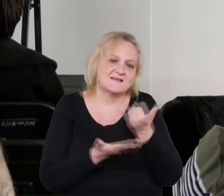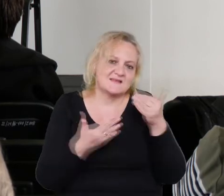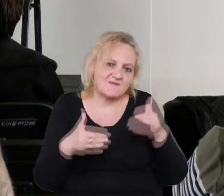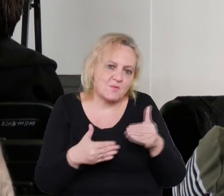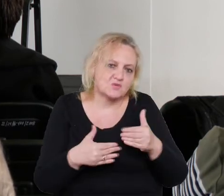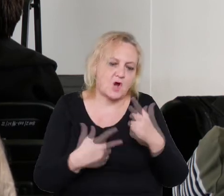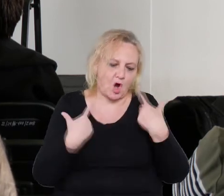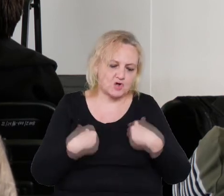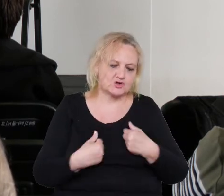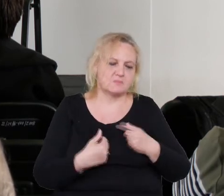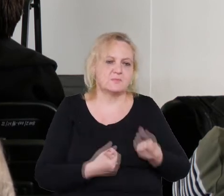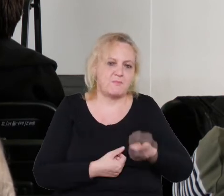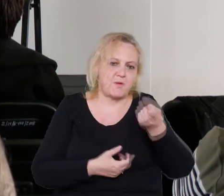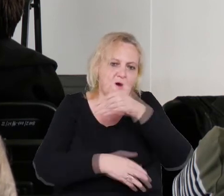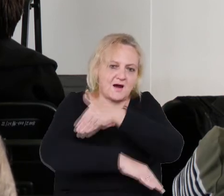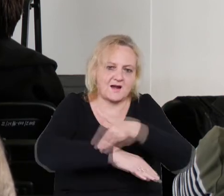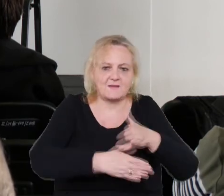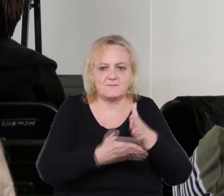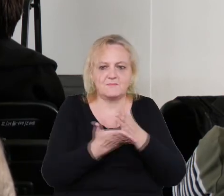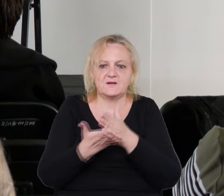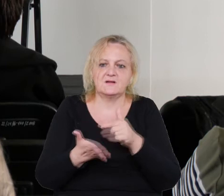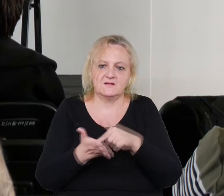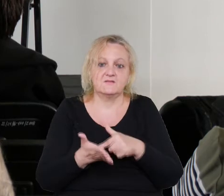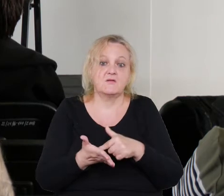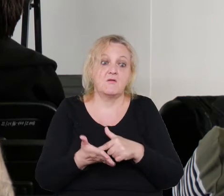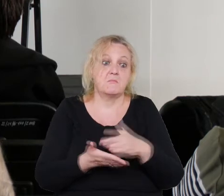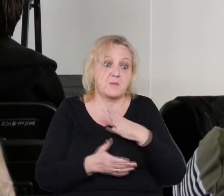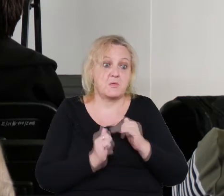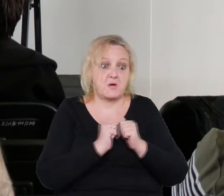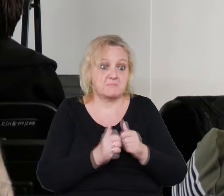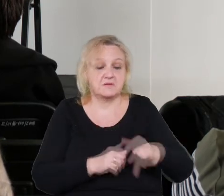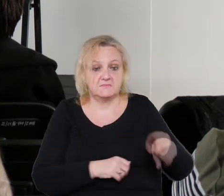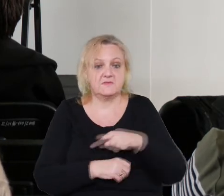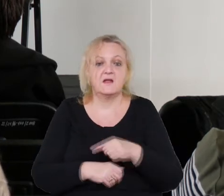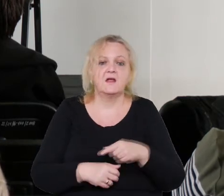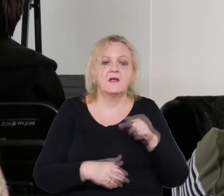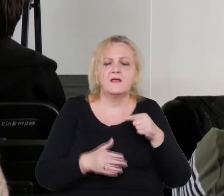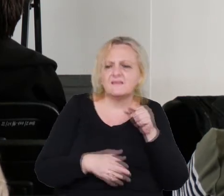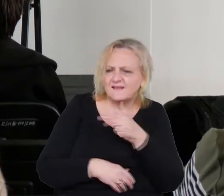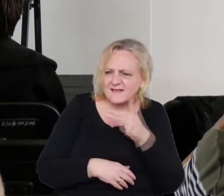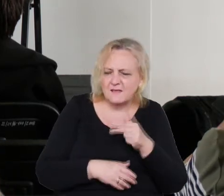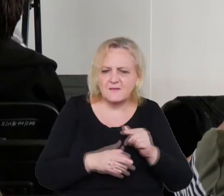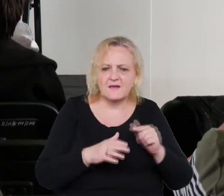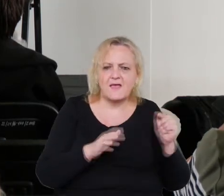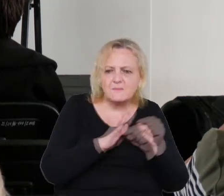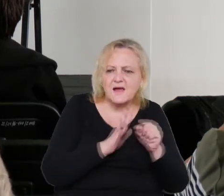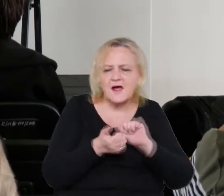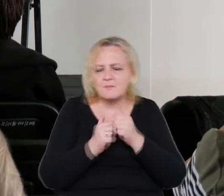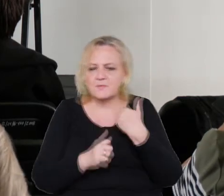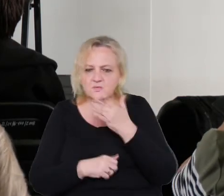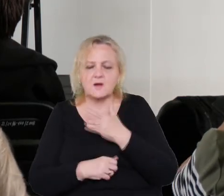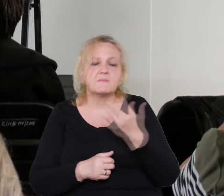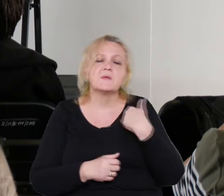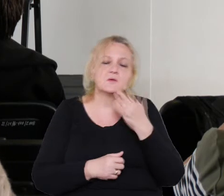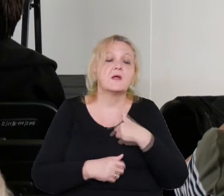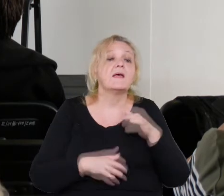osobiście nie zawsze można pojechać na tą granicę chociaż takie apele też się pojawiały żeby organizacji czy bardziej Białorusi bardziej Białorusi teraz